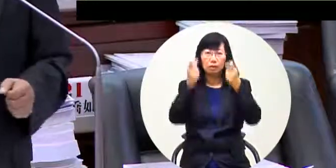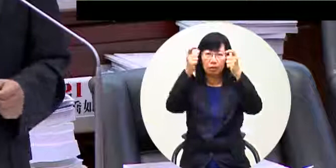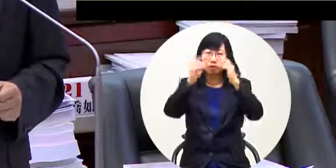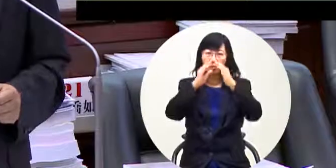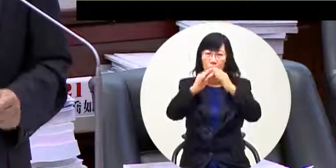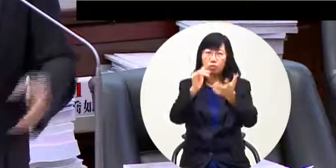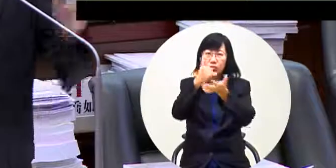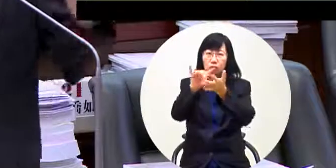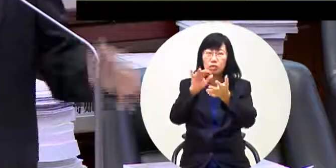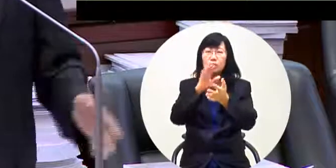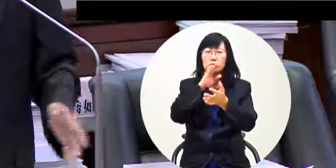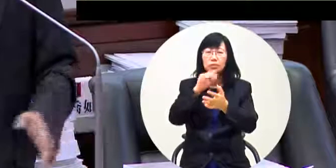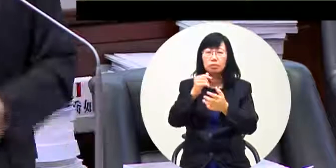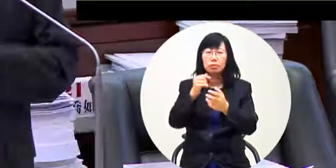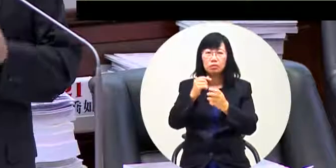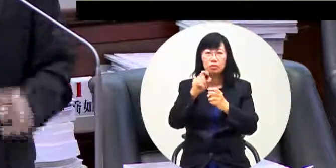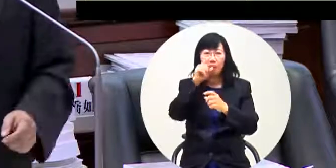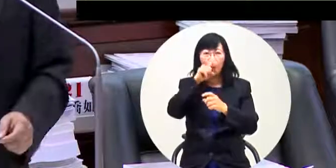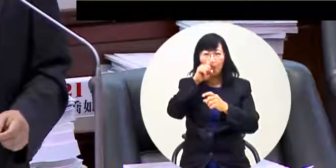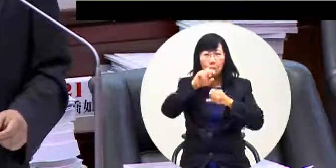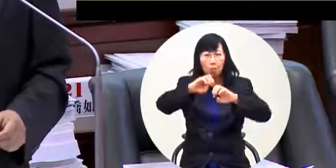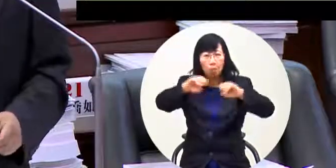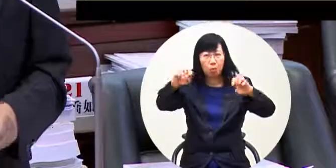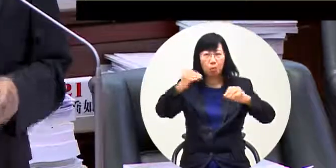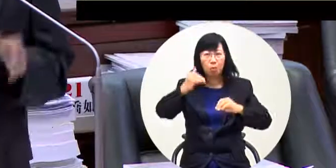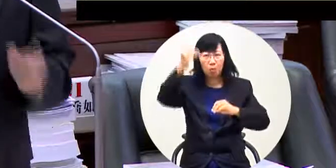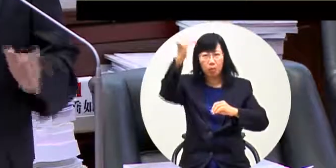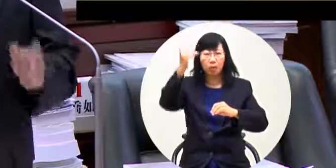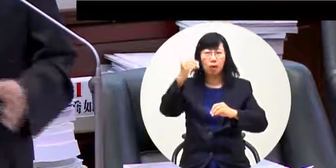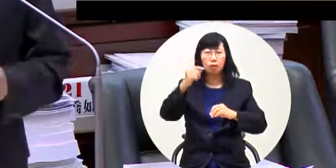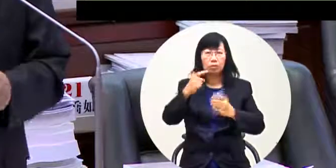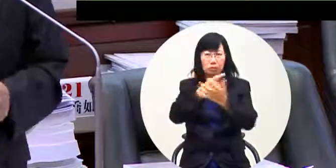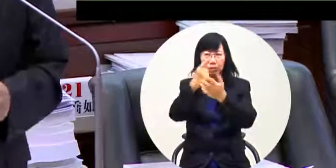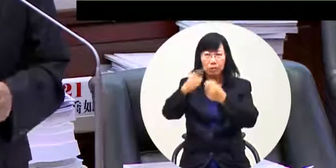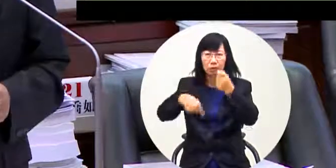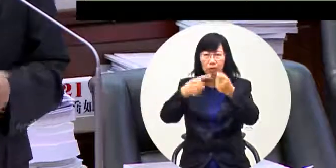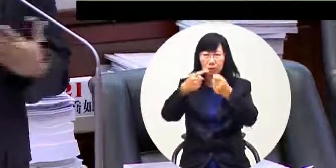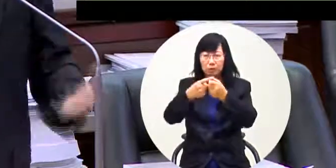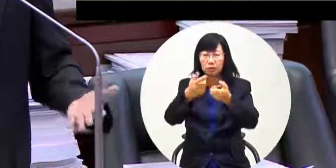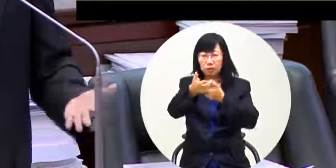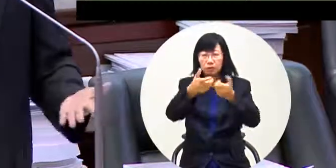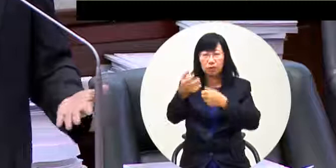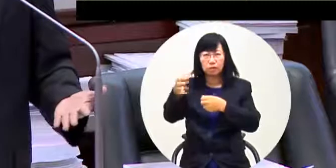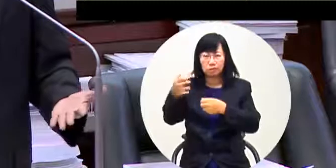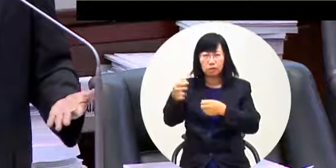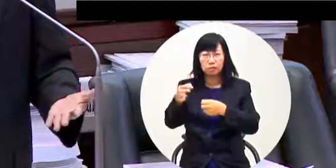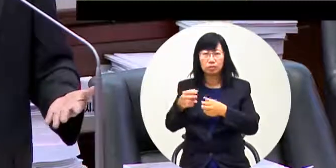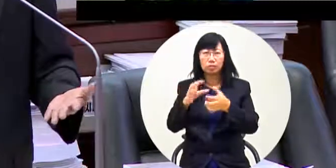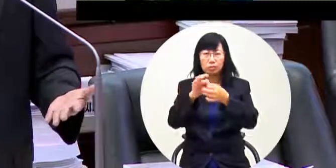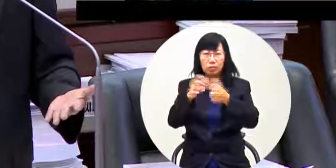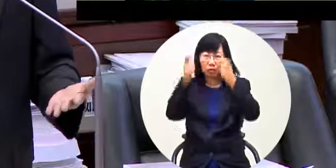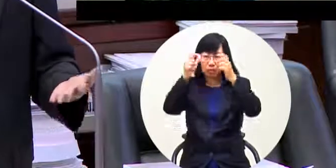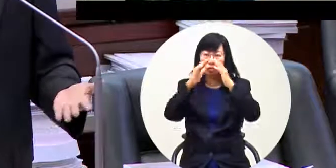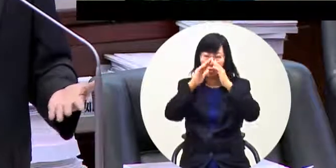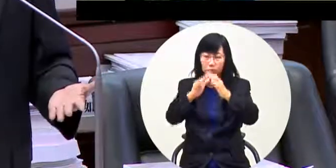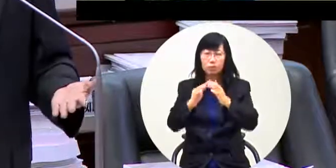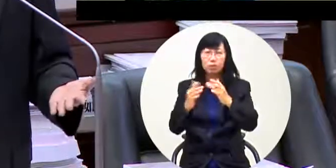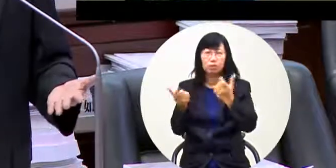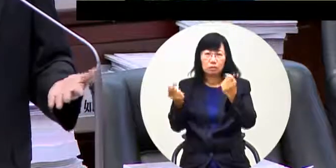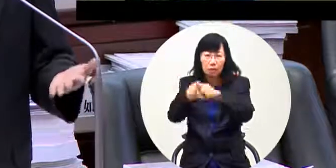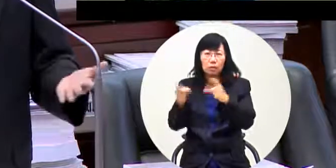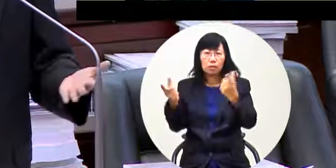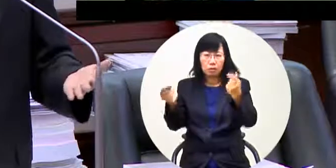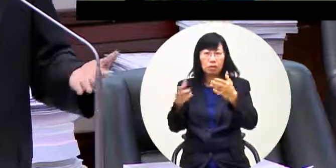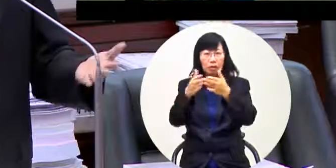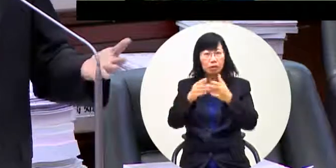馈金是必然。那高雄一定是全台湾应该最需要关注的城市，这是我最后的结论。好，所以我想